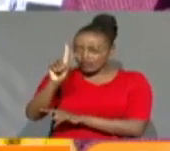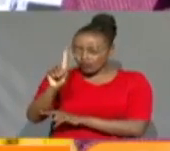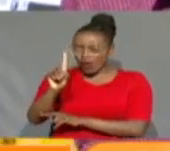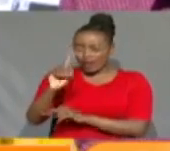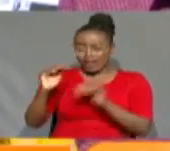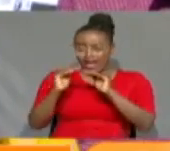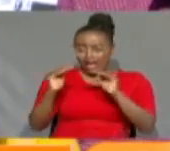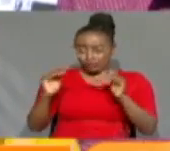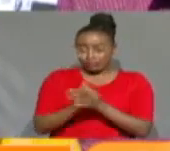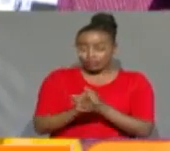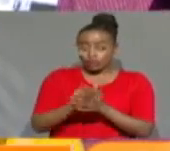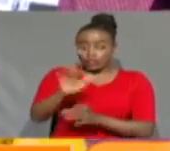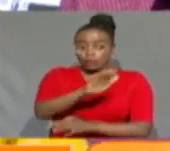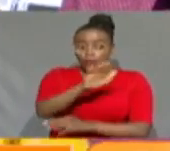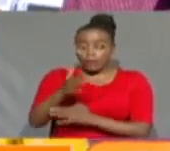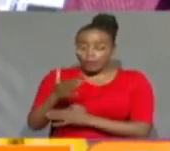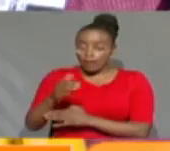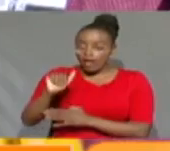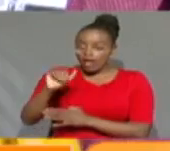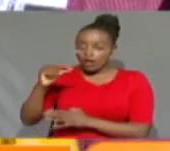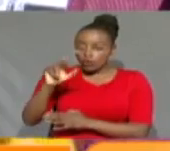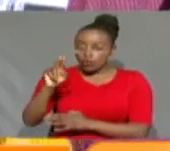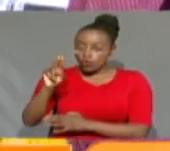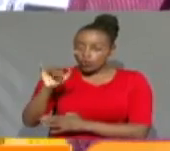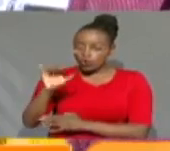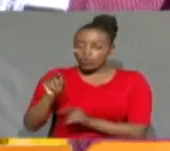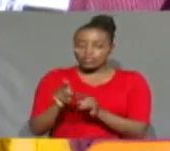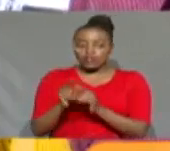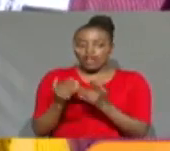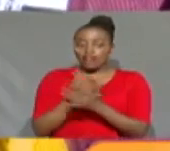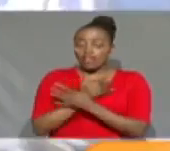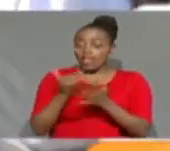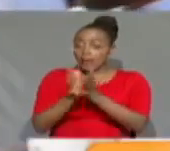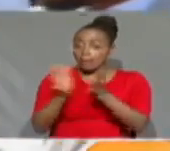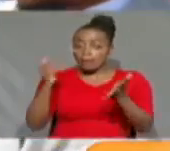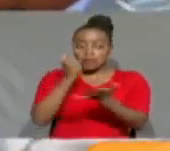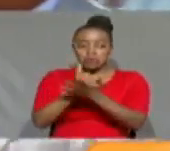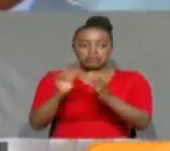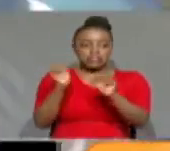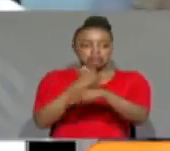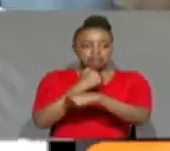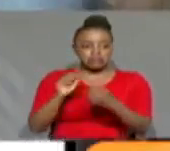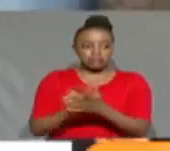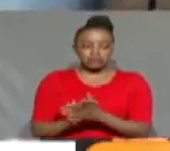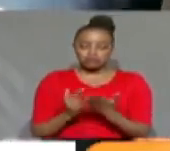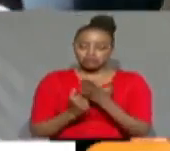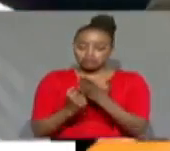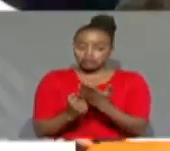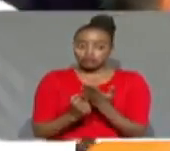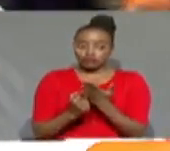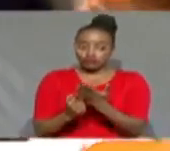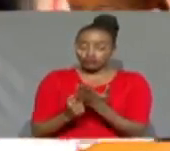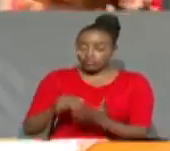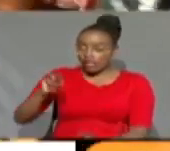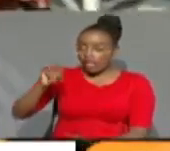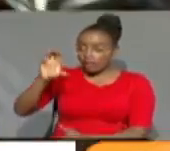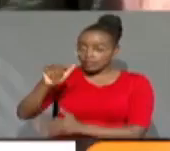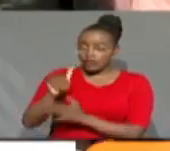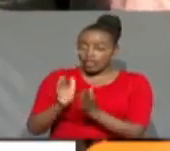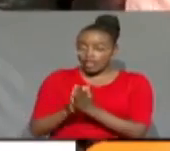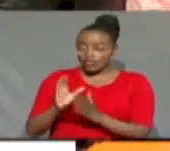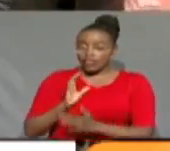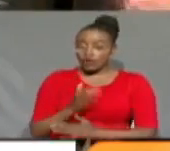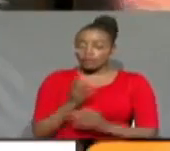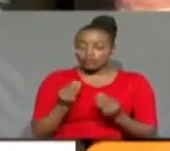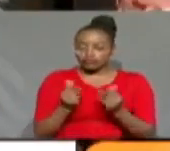now Abdi Guyo, Chege Maura and Waidera Chege are not fit to hold any public office. Na baada ya majadiliano kati ya wakilishi hao na kamati